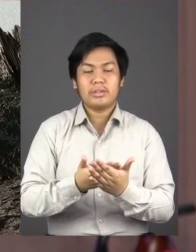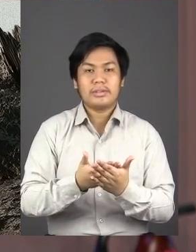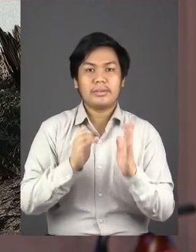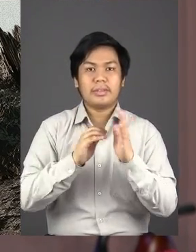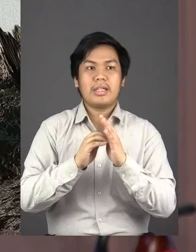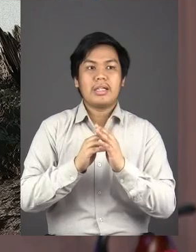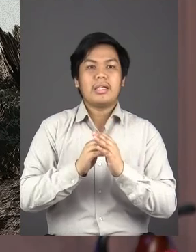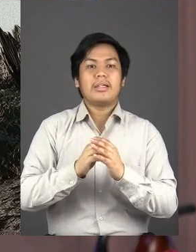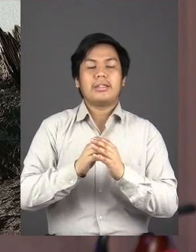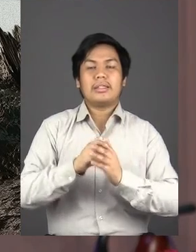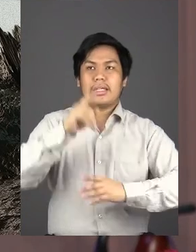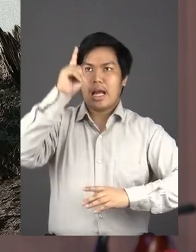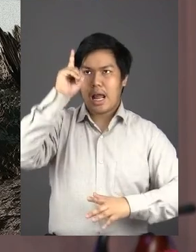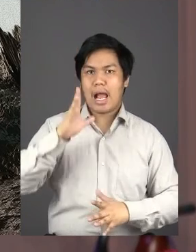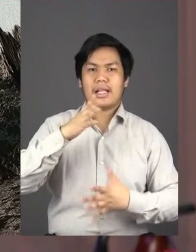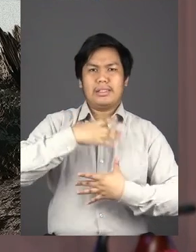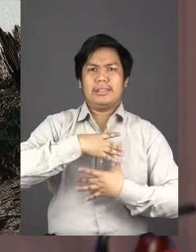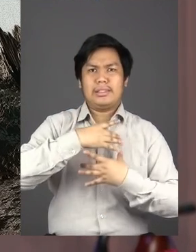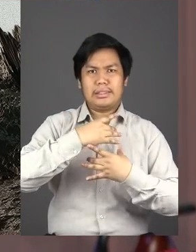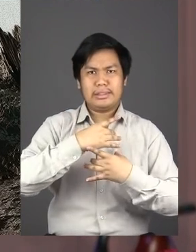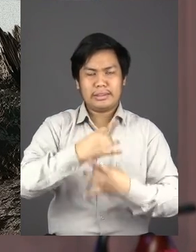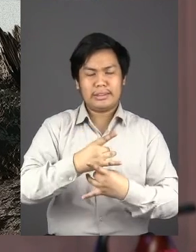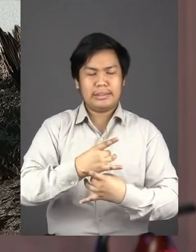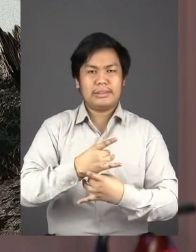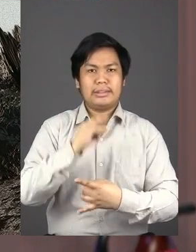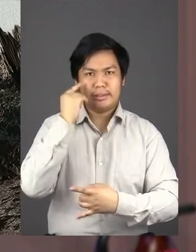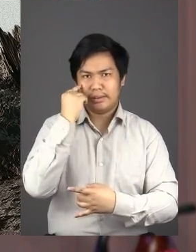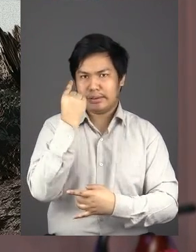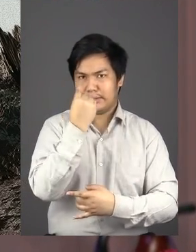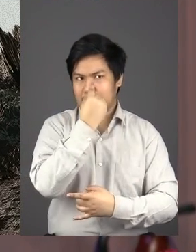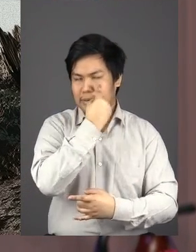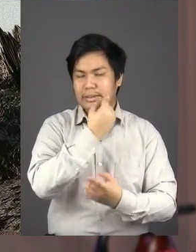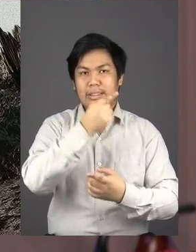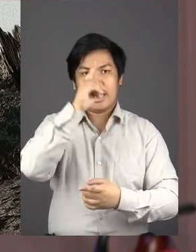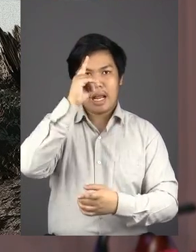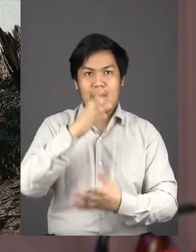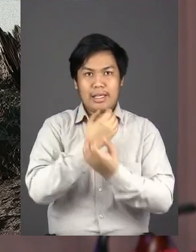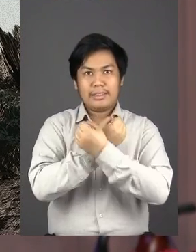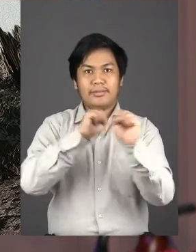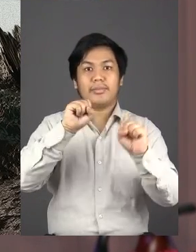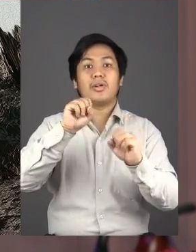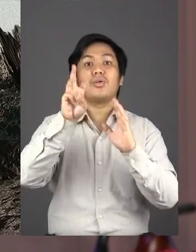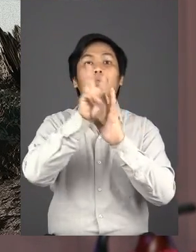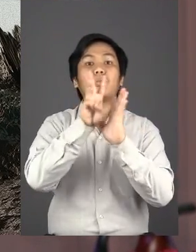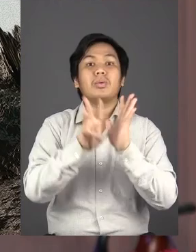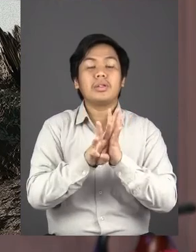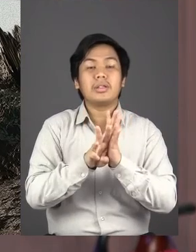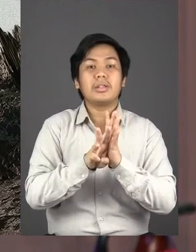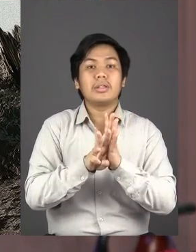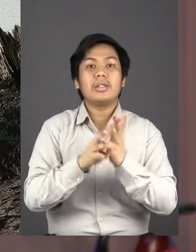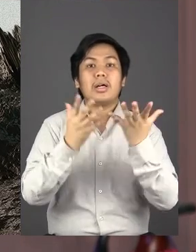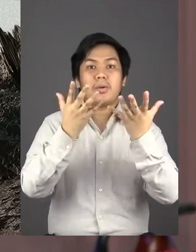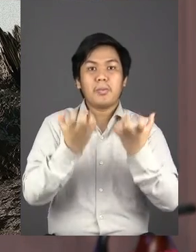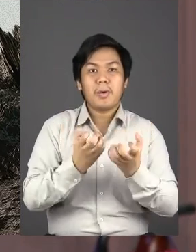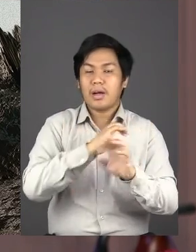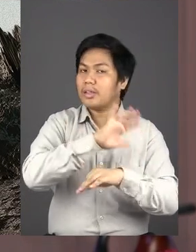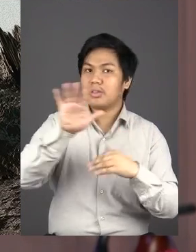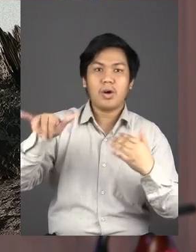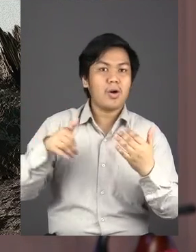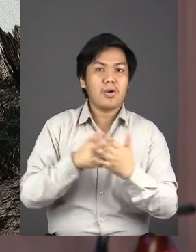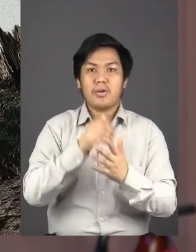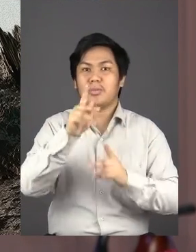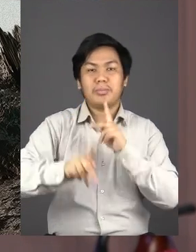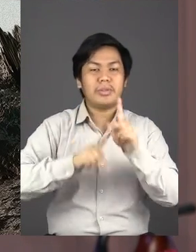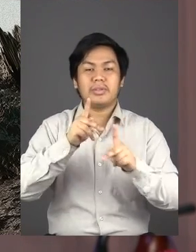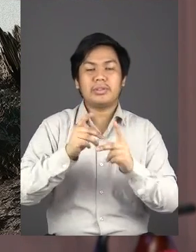is pleasing in the sight of God our Savior. Ito ang will niya. Who desires all people to be saved and